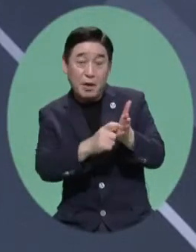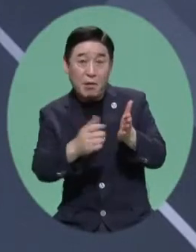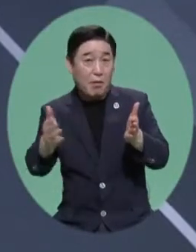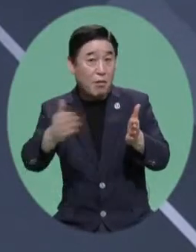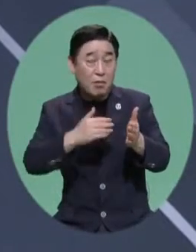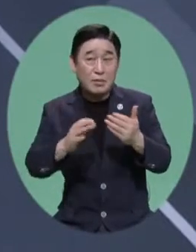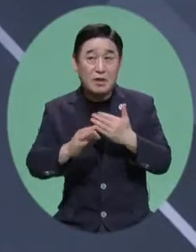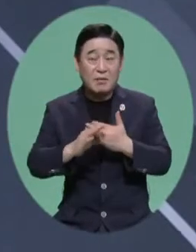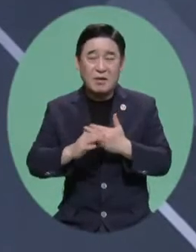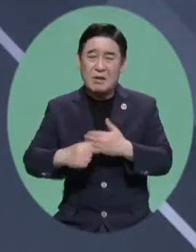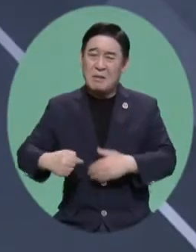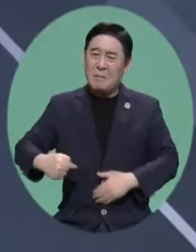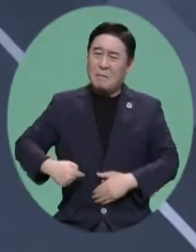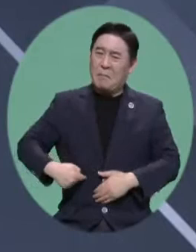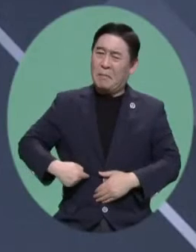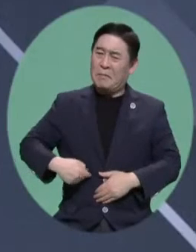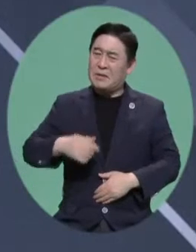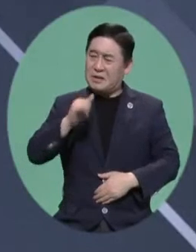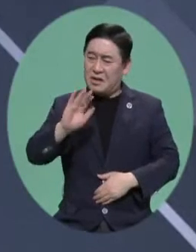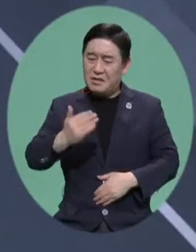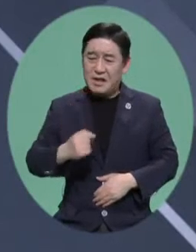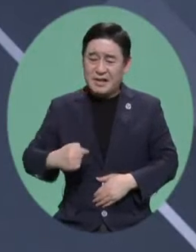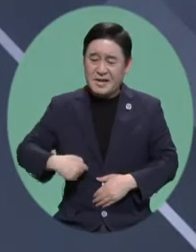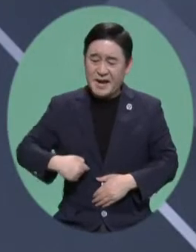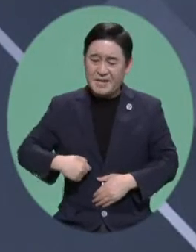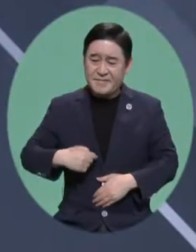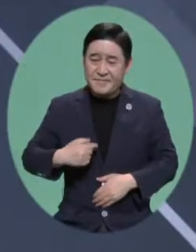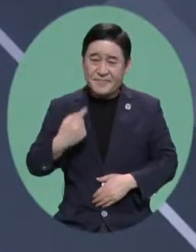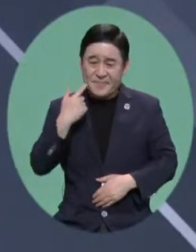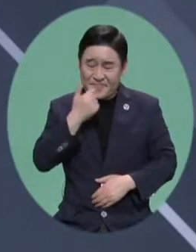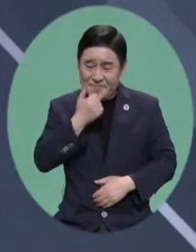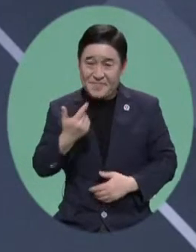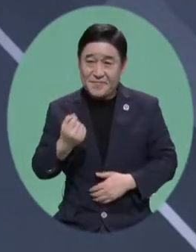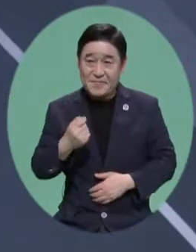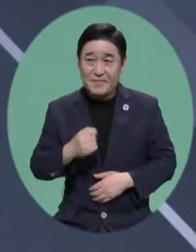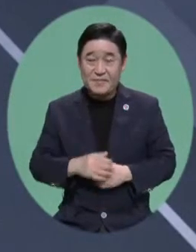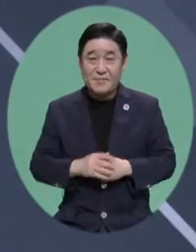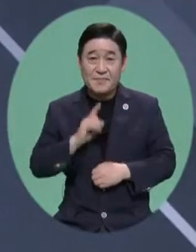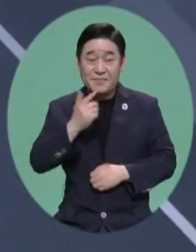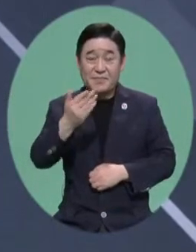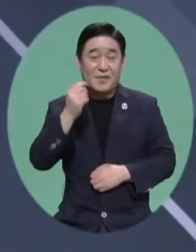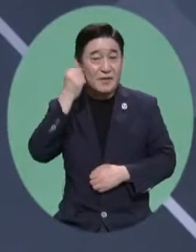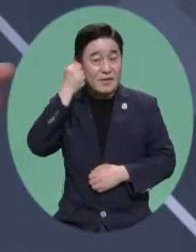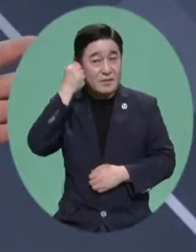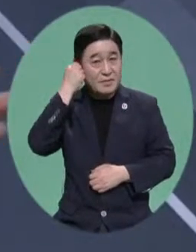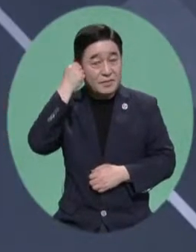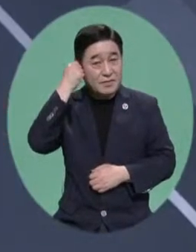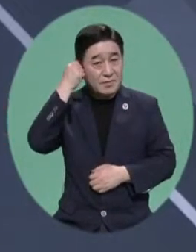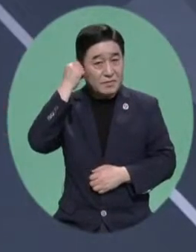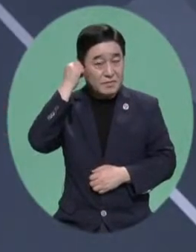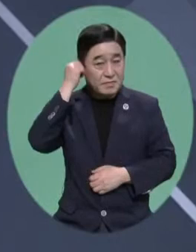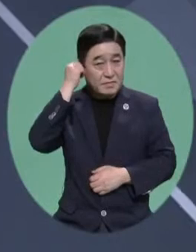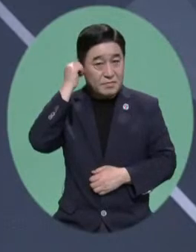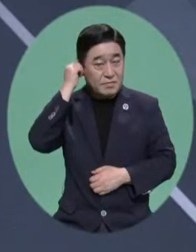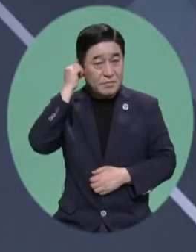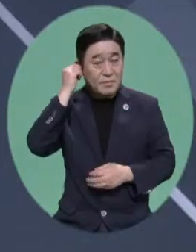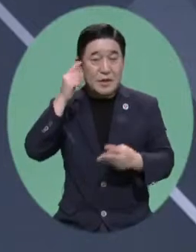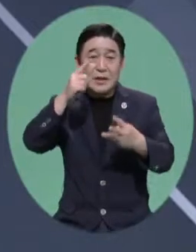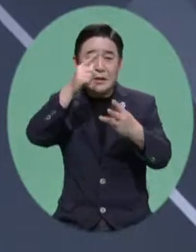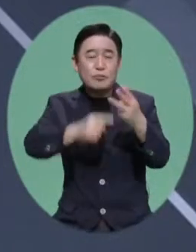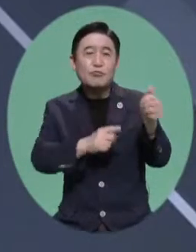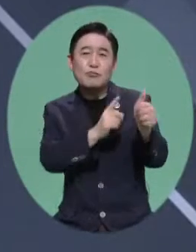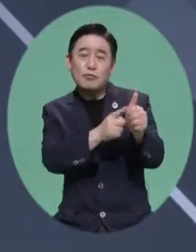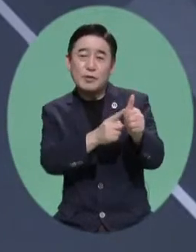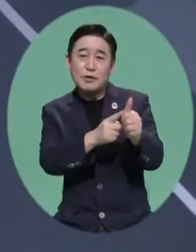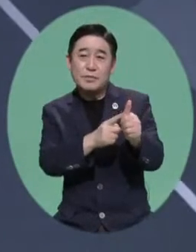좀 양심이 있어야 되지 않겠습니까 양심이 그렇죠 그 말씀 꼭 지적을 되구요 그 다음에 우리 윤후 보 님